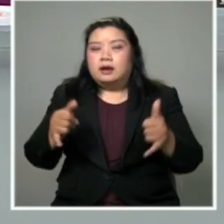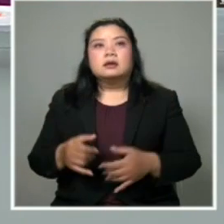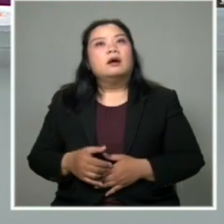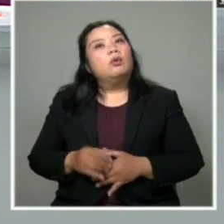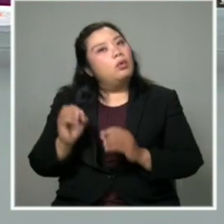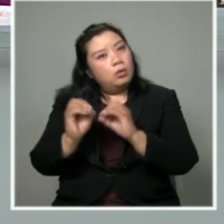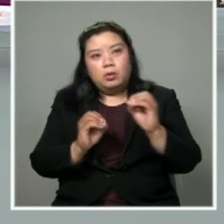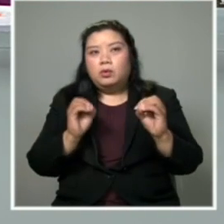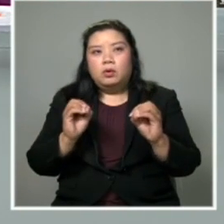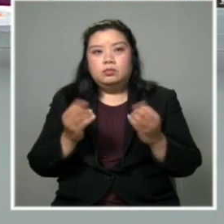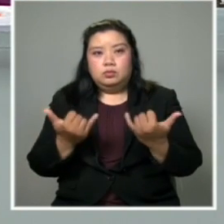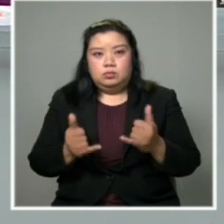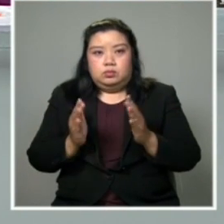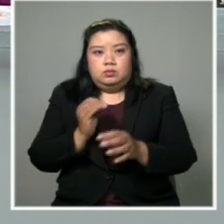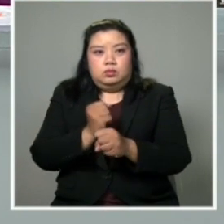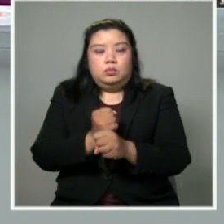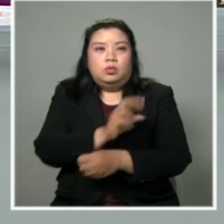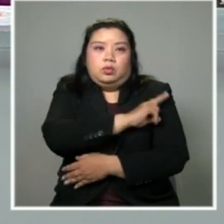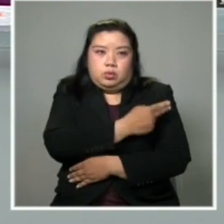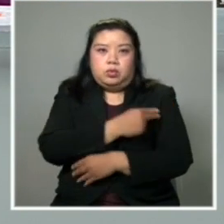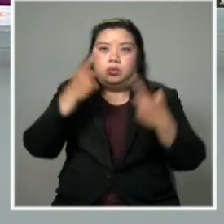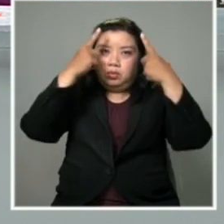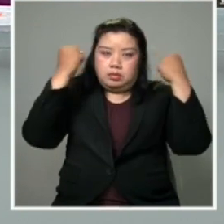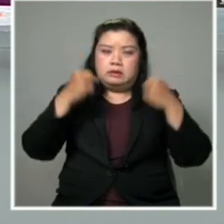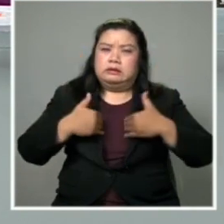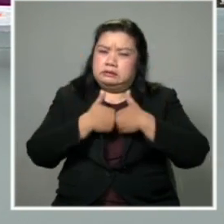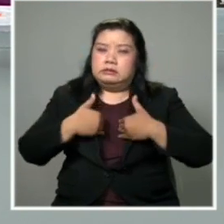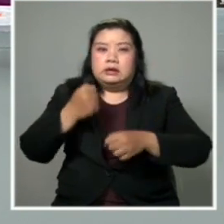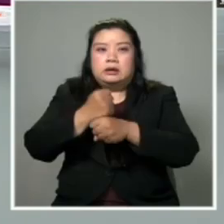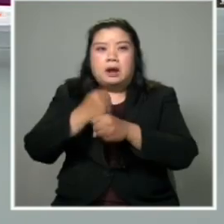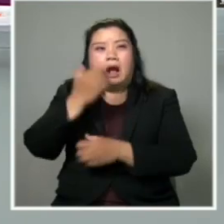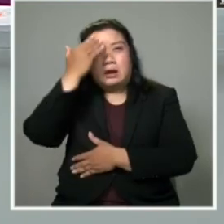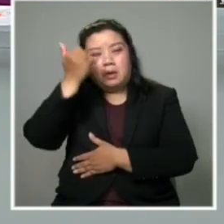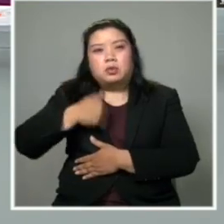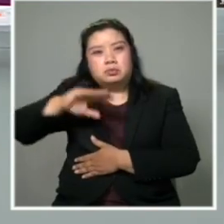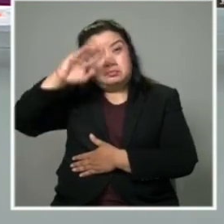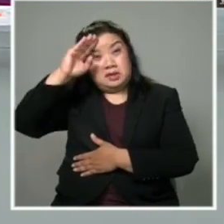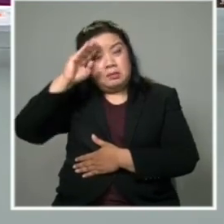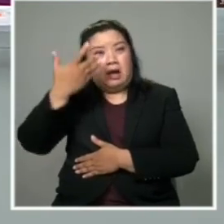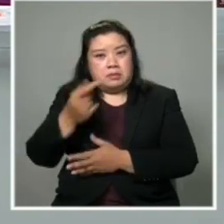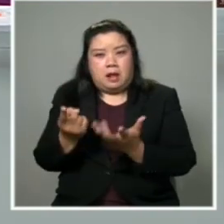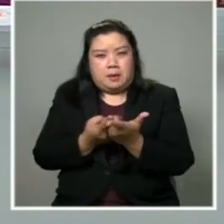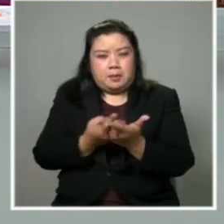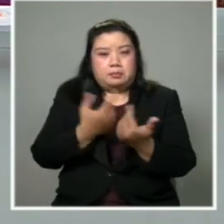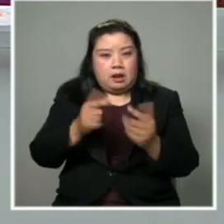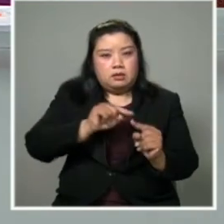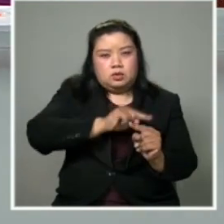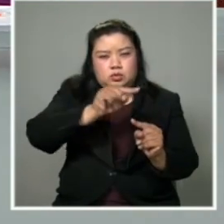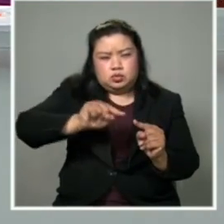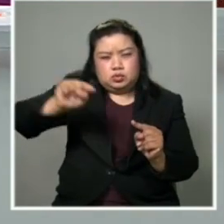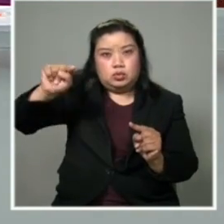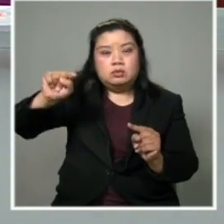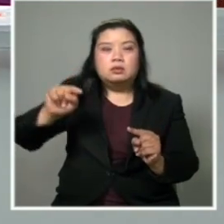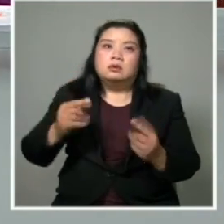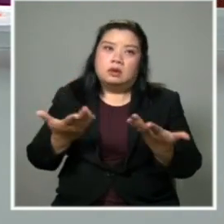ตอนนี้บุคลากรทางการแพทย์ทำงานอย่างหนักนะครับหลังจากที่เราเห็นว่าตัวเลขผู้ป่วยเนี่ยเพิ่มสูงขึ้นอย่างต่อเนื่องเมื่อวานนี้ช่วงเวลา